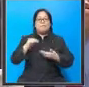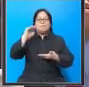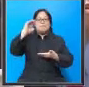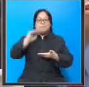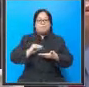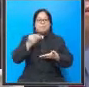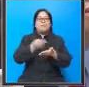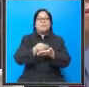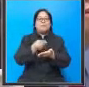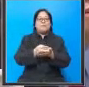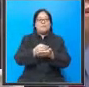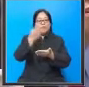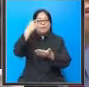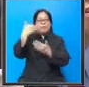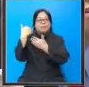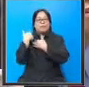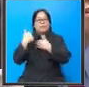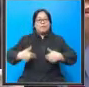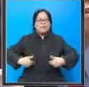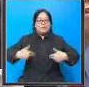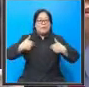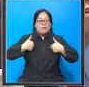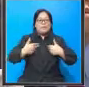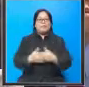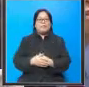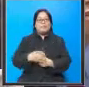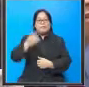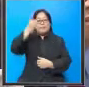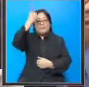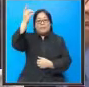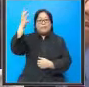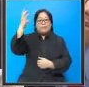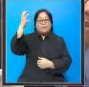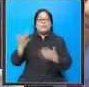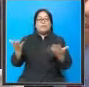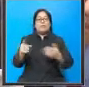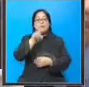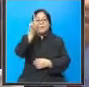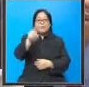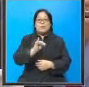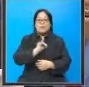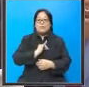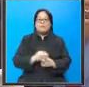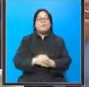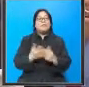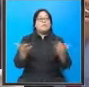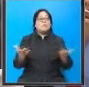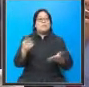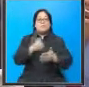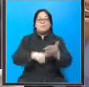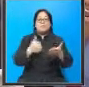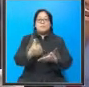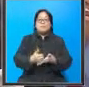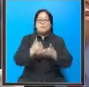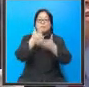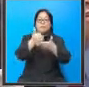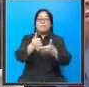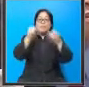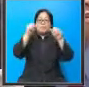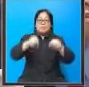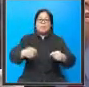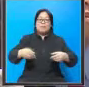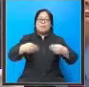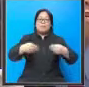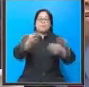kekurangan sumber untuk menampung kehidupan tetap mengurusi soal lah saya apakah bantuan yang